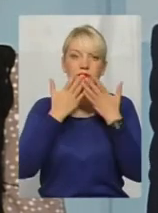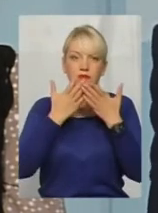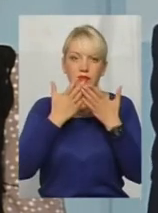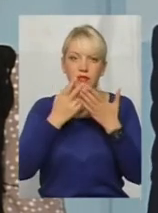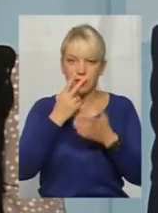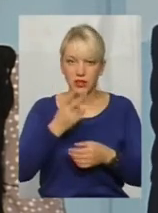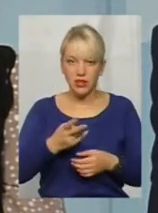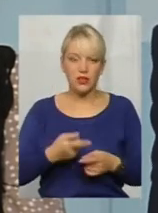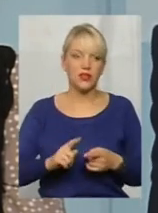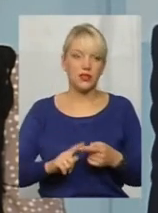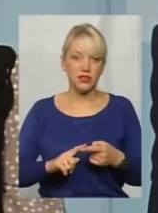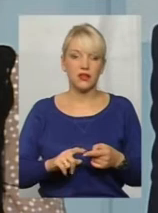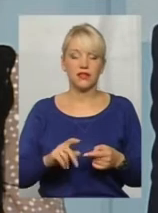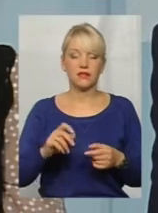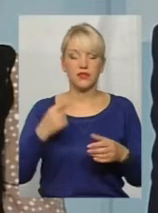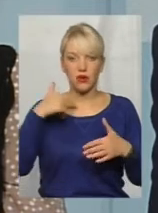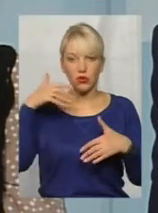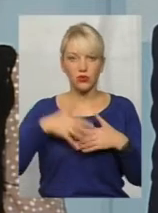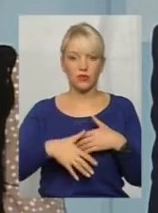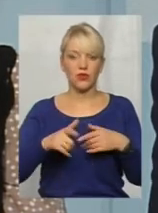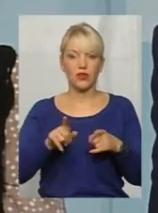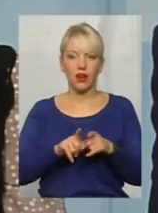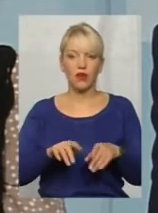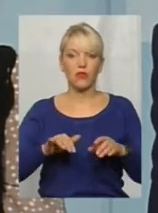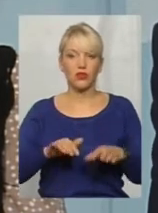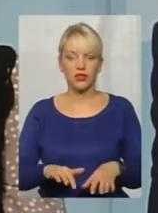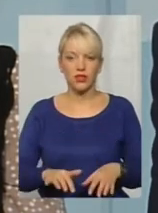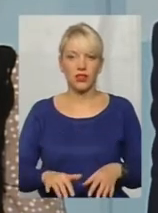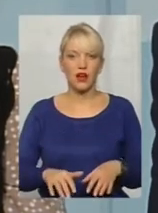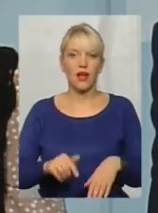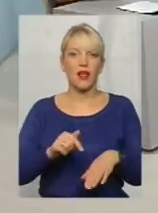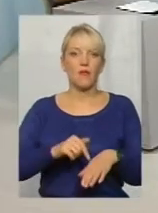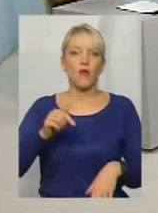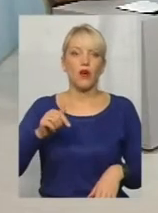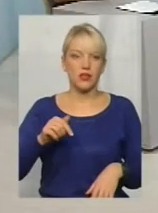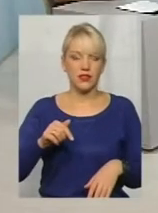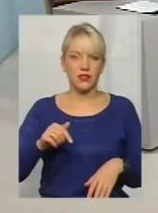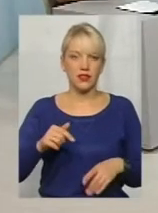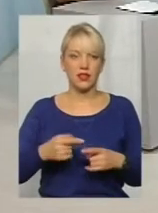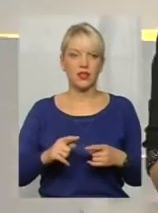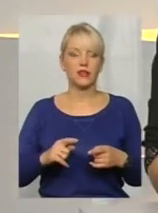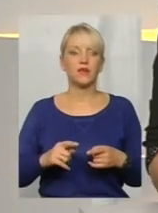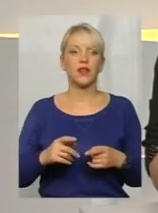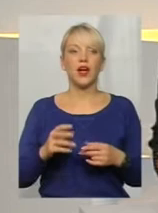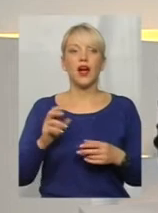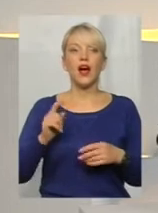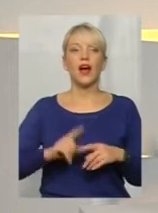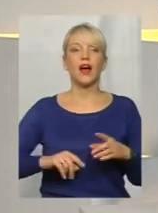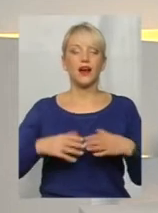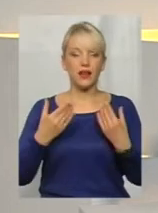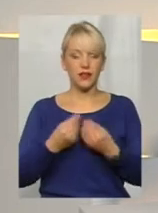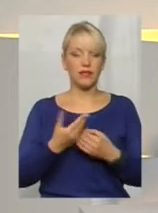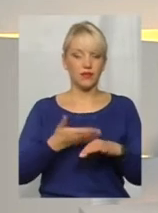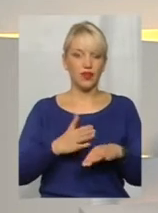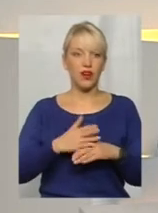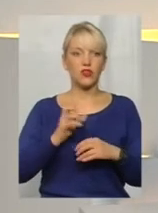Я розумію, сталася така подія, емоції зашкалюють. Рідним в будь-якому випадку дуже складно, той